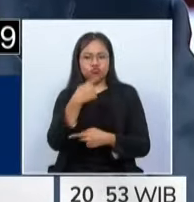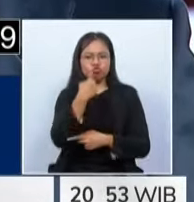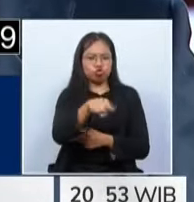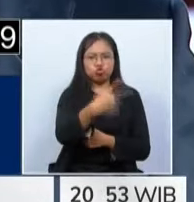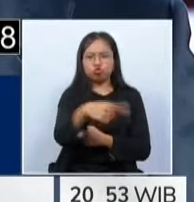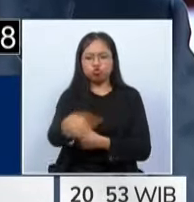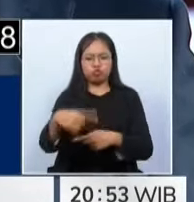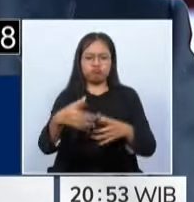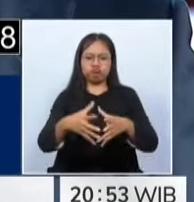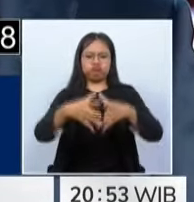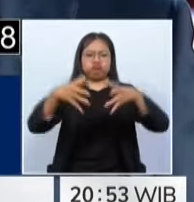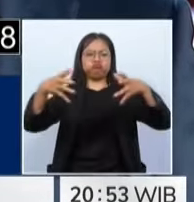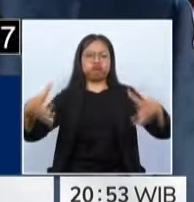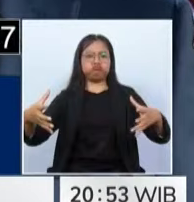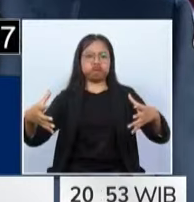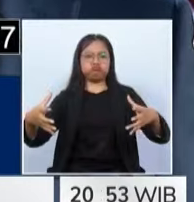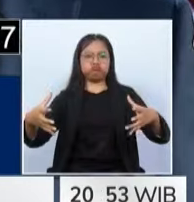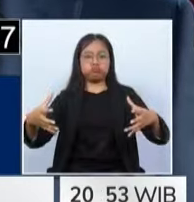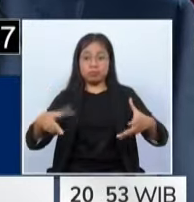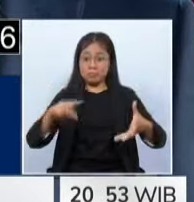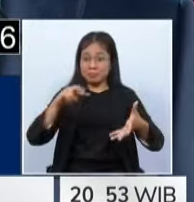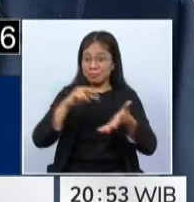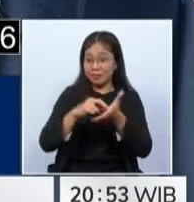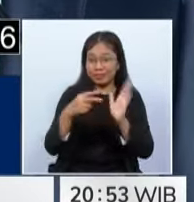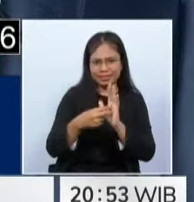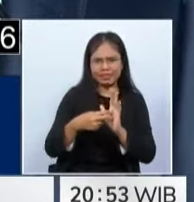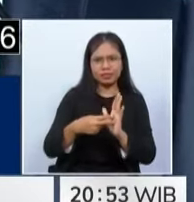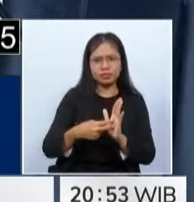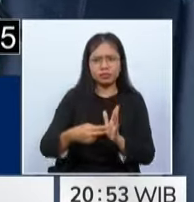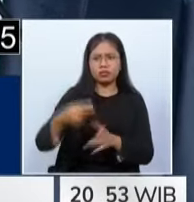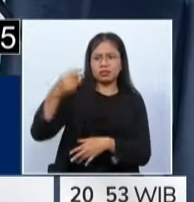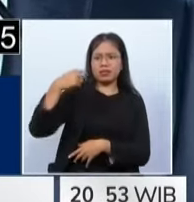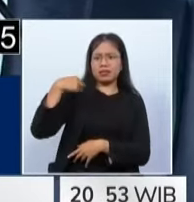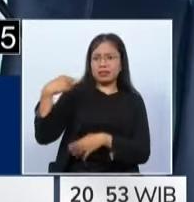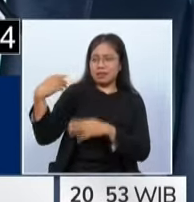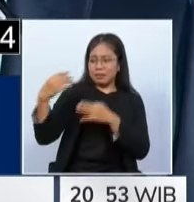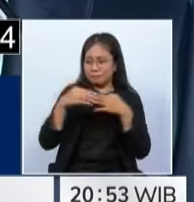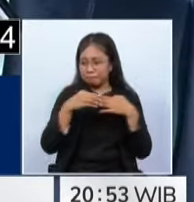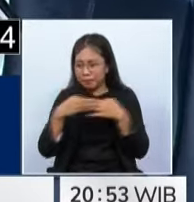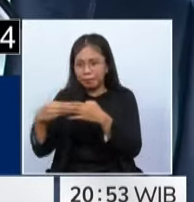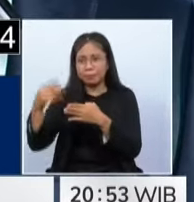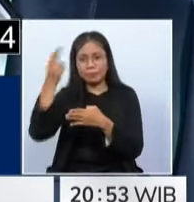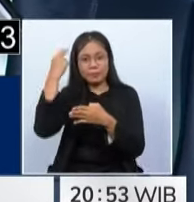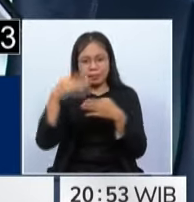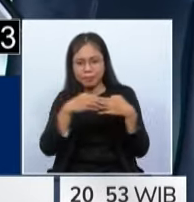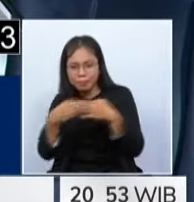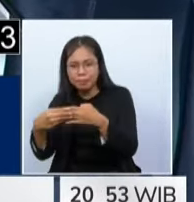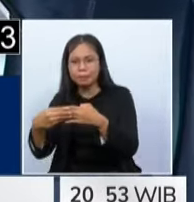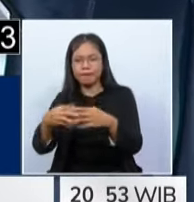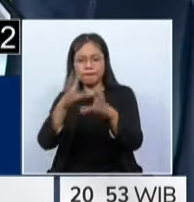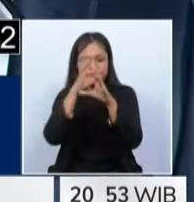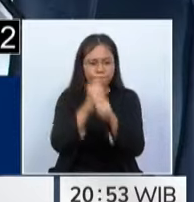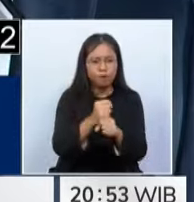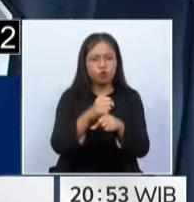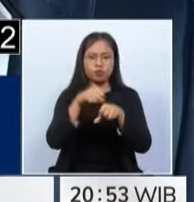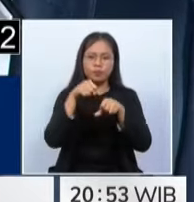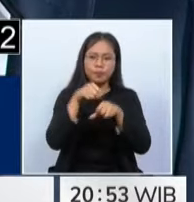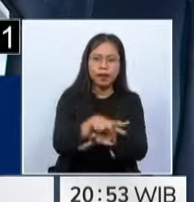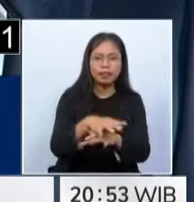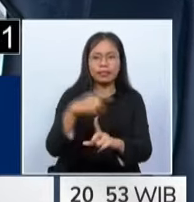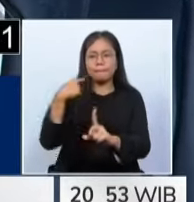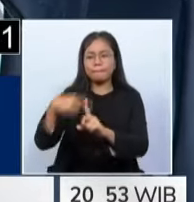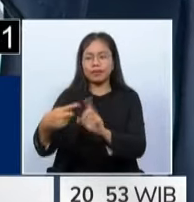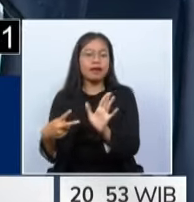pemimpin makin mengandalkan pada nilai bukan lagi teknis-teknis tapi makin mengandalkan pada nilai